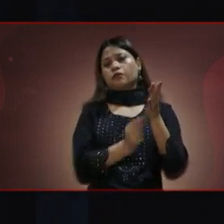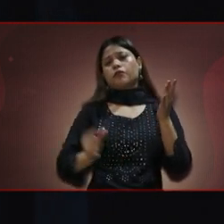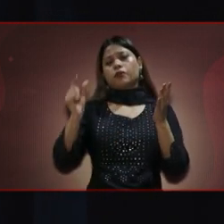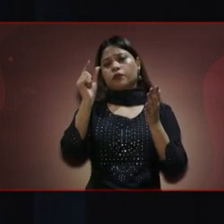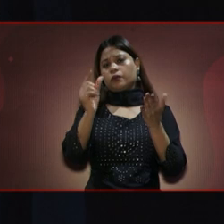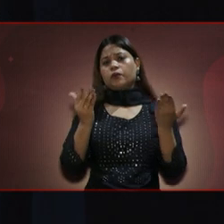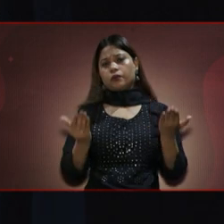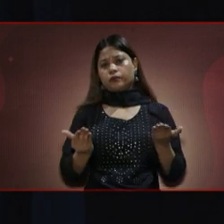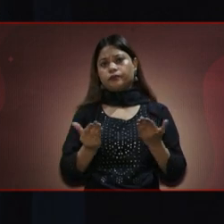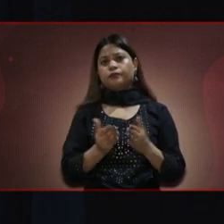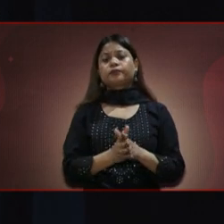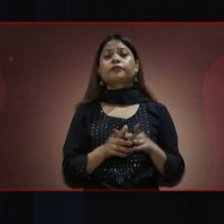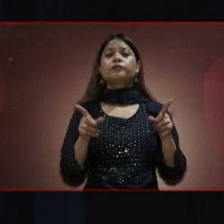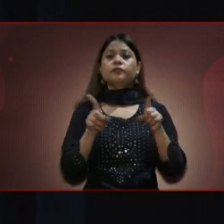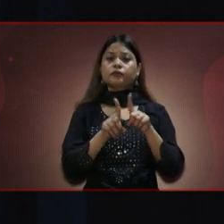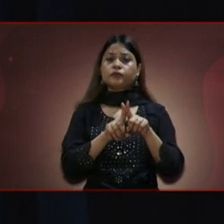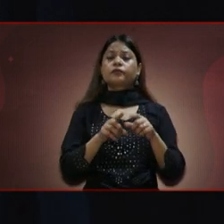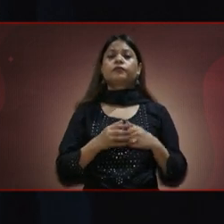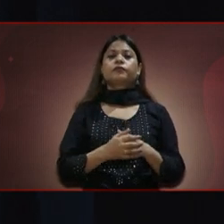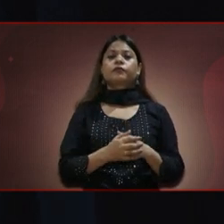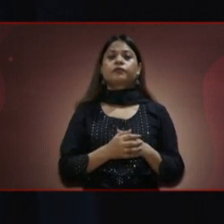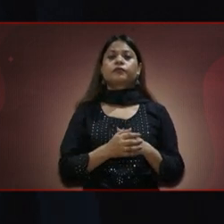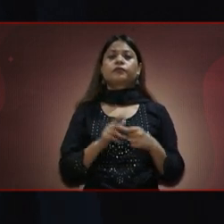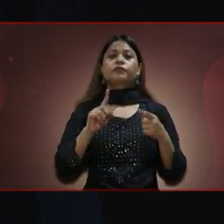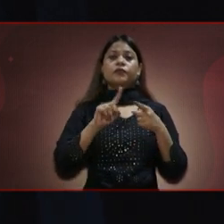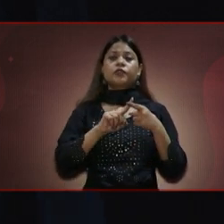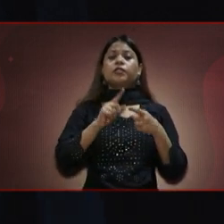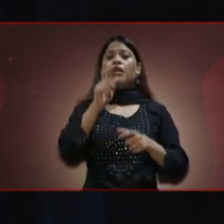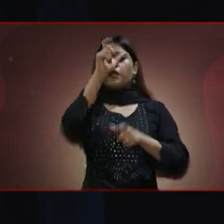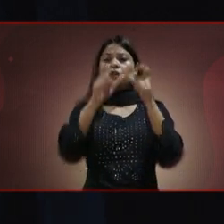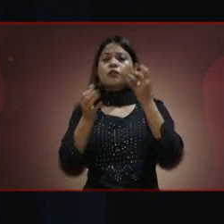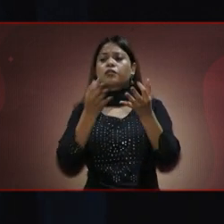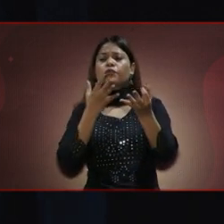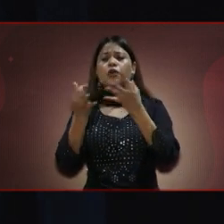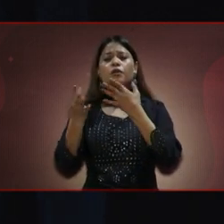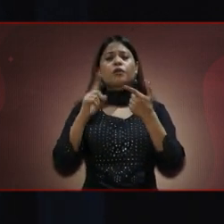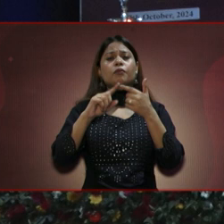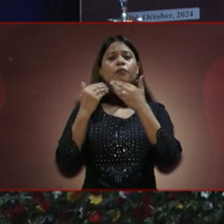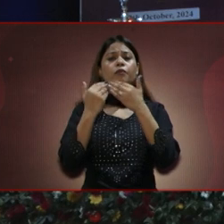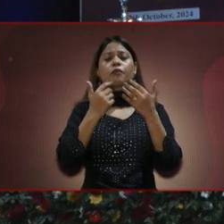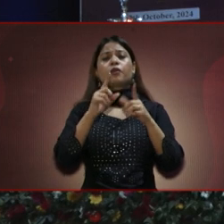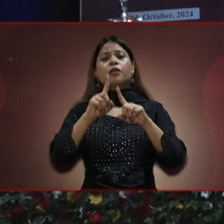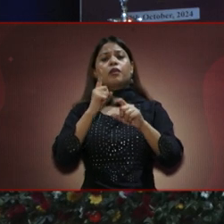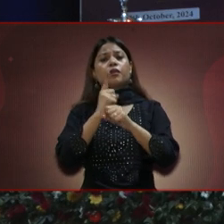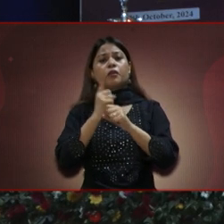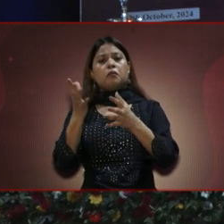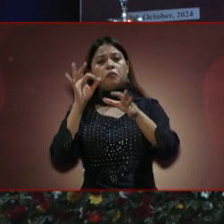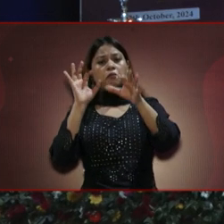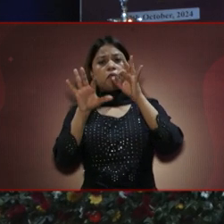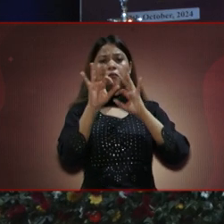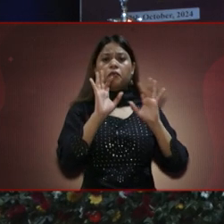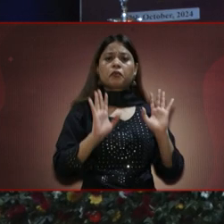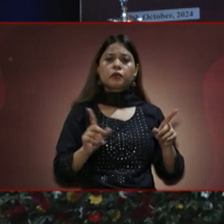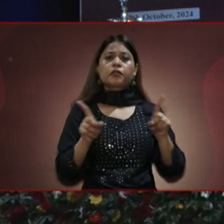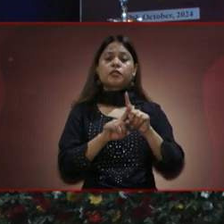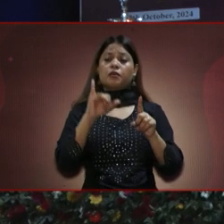एनसीईआरटी देश की चुनिंदे एजुकेटर को इकट्ठा करके बिग थिंक टैंक बनने वाला है, यही पिछले